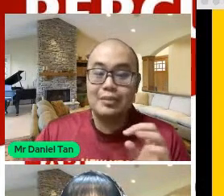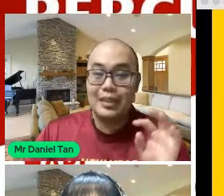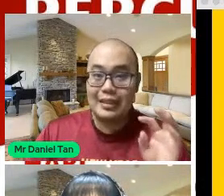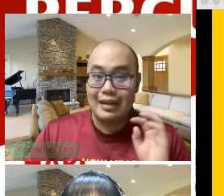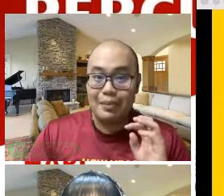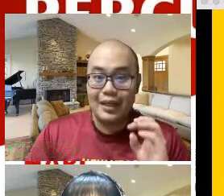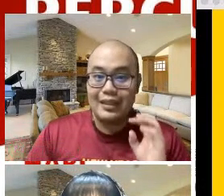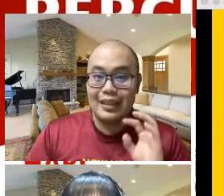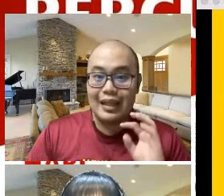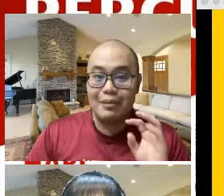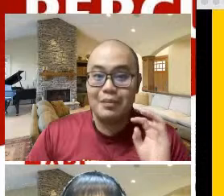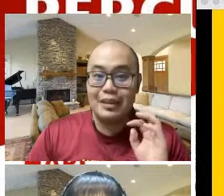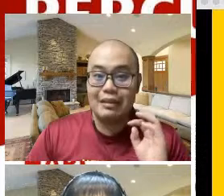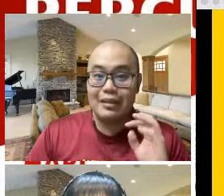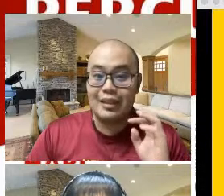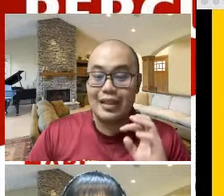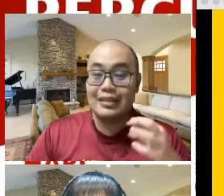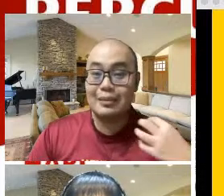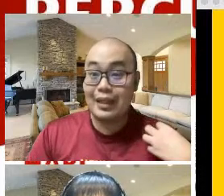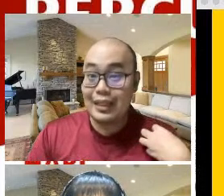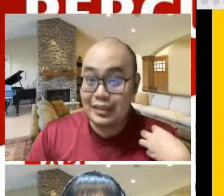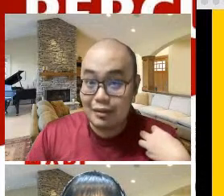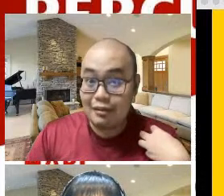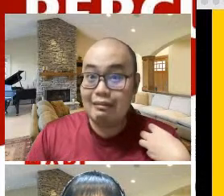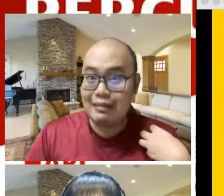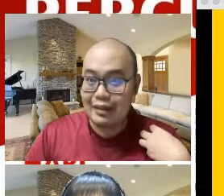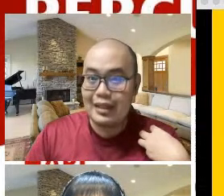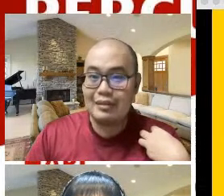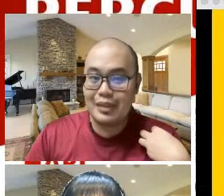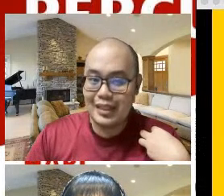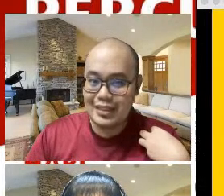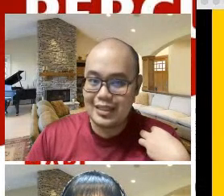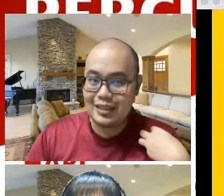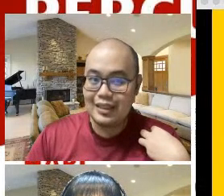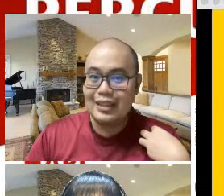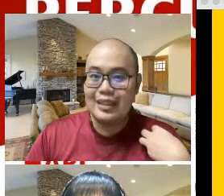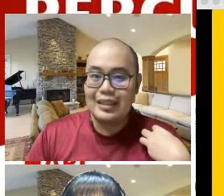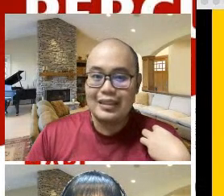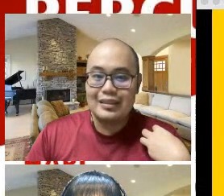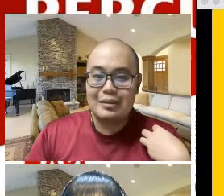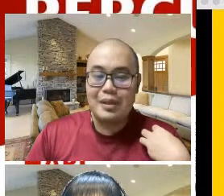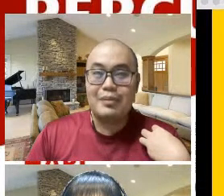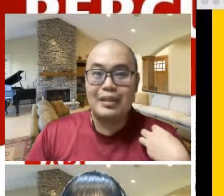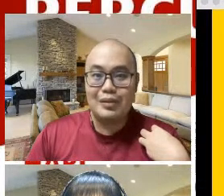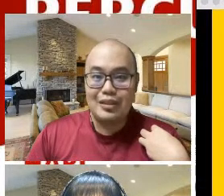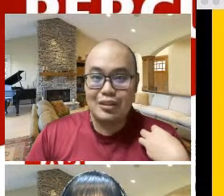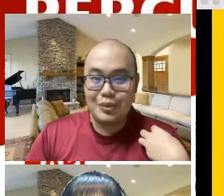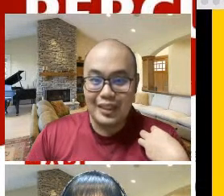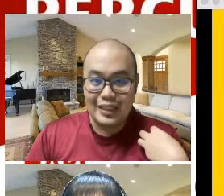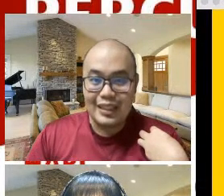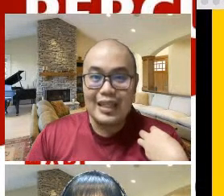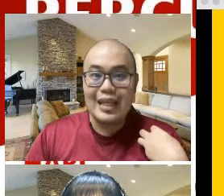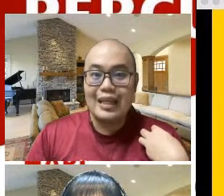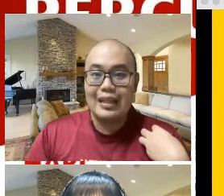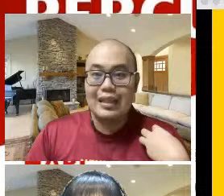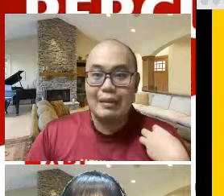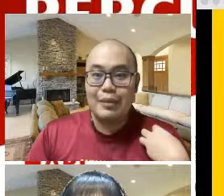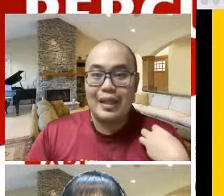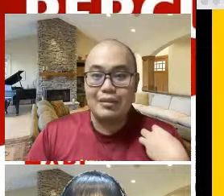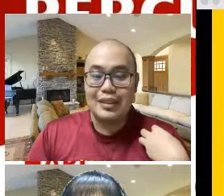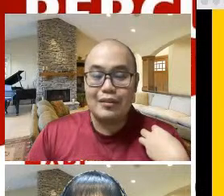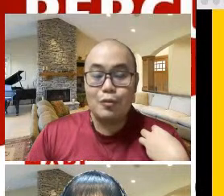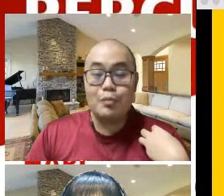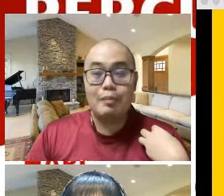wajib diserahkan dalam diri kita sebagai seorang rakyat Malaysia sebab Tatok di congue ini